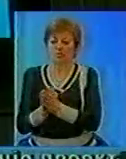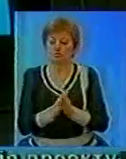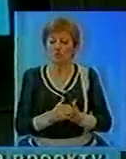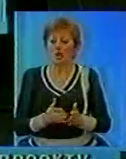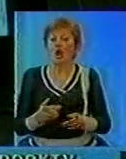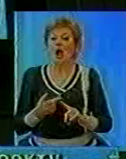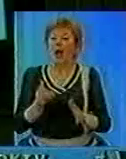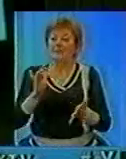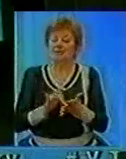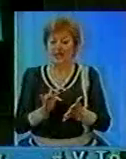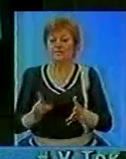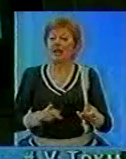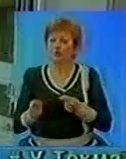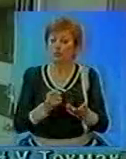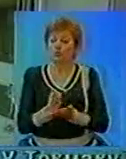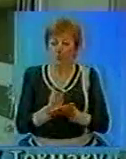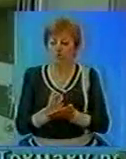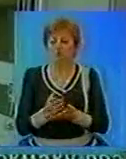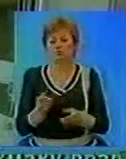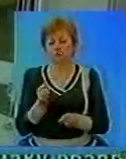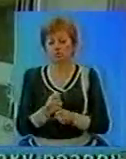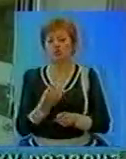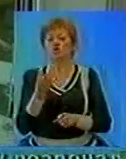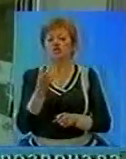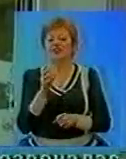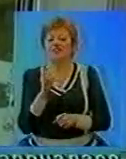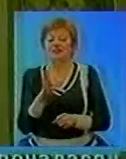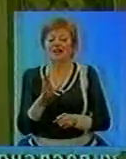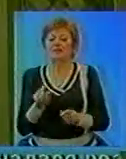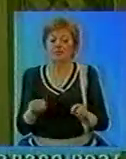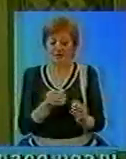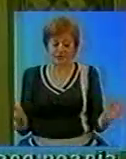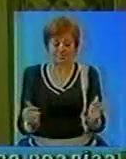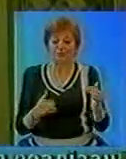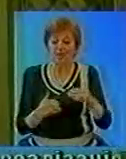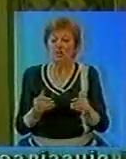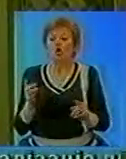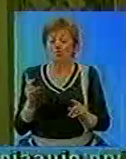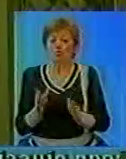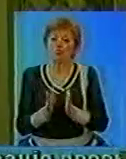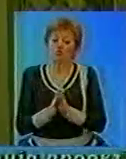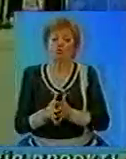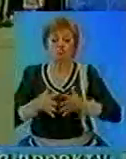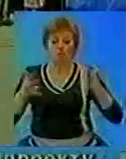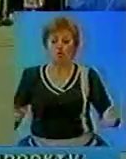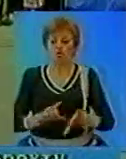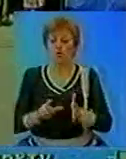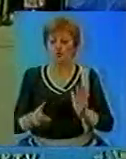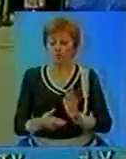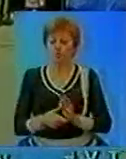органов. Центр адмінпослуг, що діє нині, замалий – 400 квадратних метрів, тому вирішується питання щодо збільшення площі. Крім